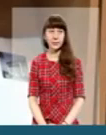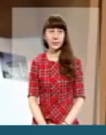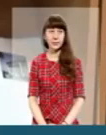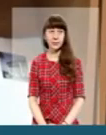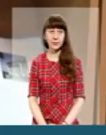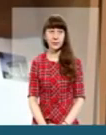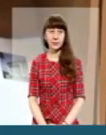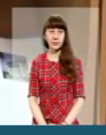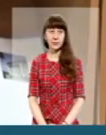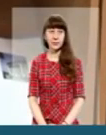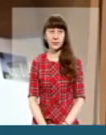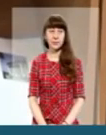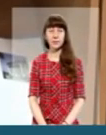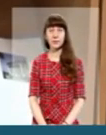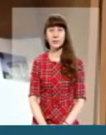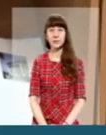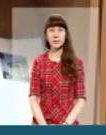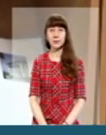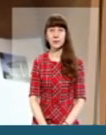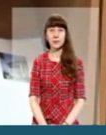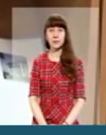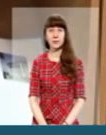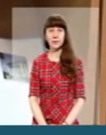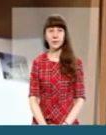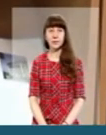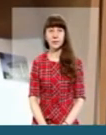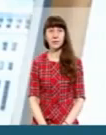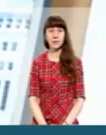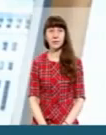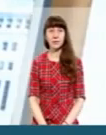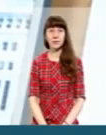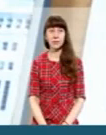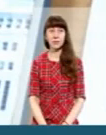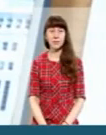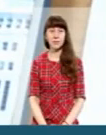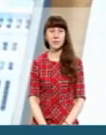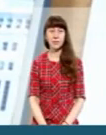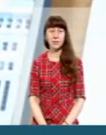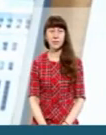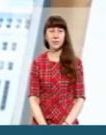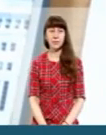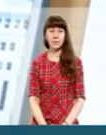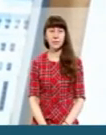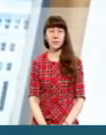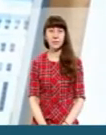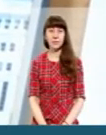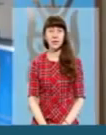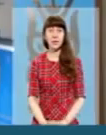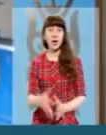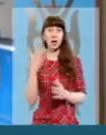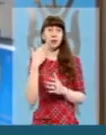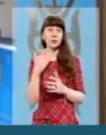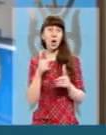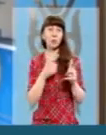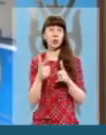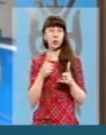көлем чегінде жөнімен жолына қарай күшейіліп, хронологиялық тәртіппен сілтемесін келтірген. Ендеше ашық сипатталған кітап бірден